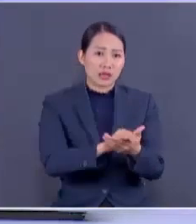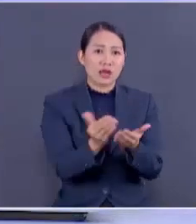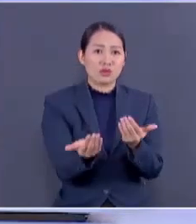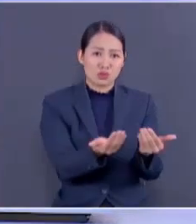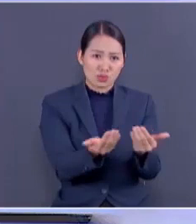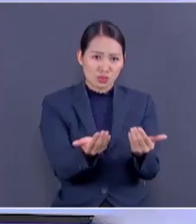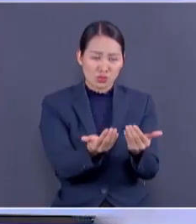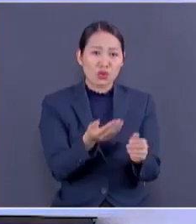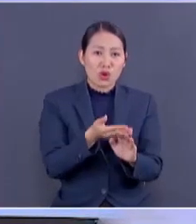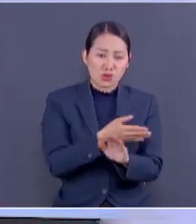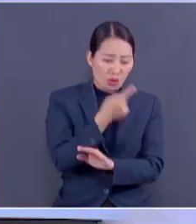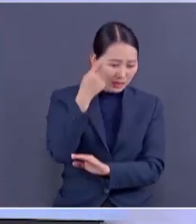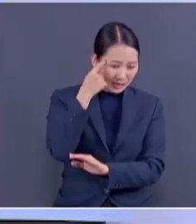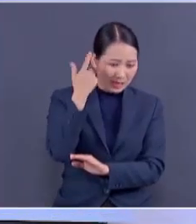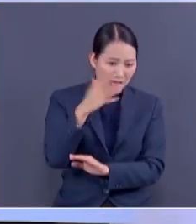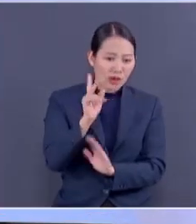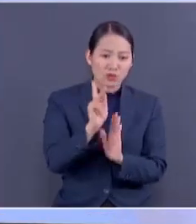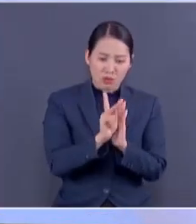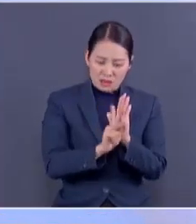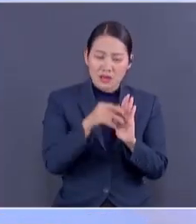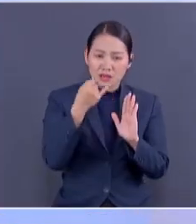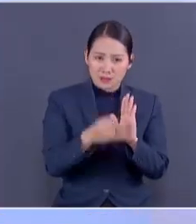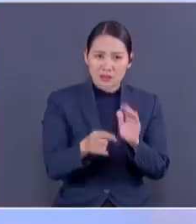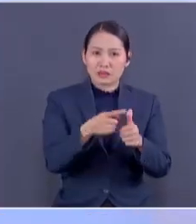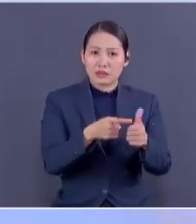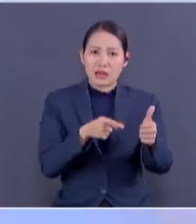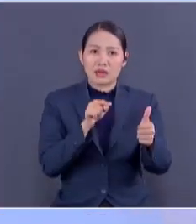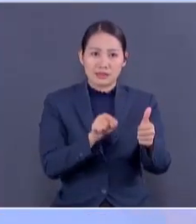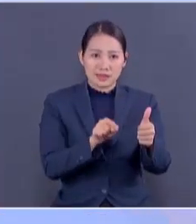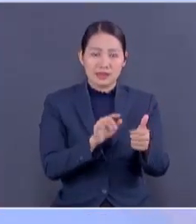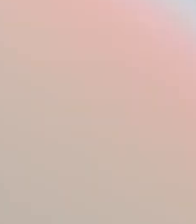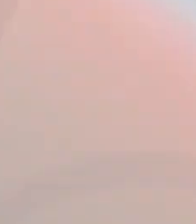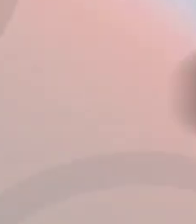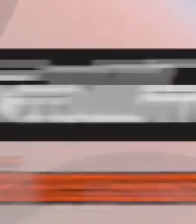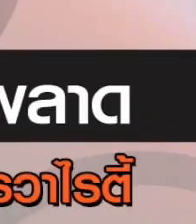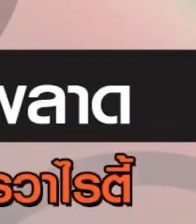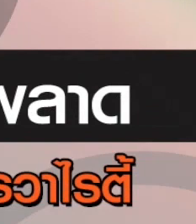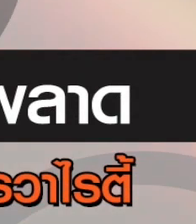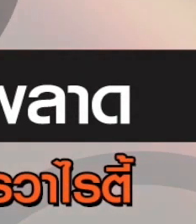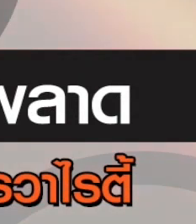ไต่ตรองไว้ก่อนด้วยนะครับแล้วก็แจ้งให้โรงพยาบาลทราบเรียบร้อยนะครับ